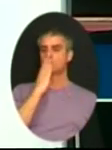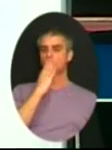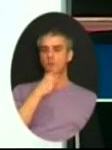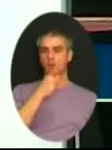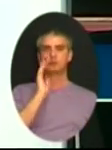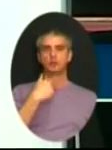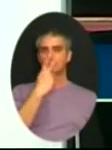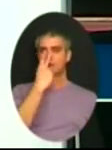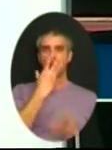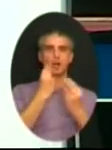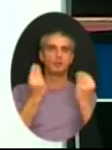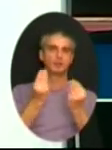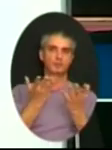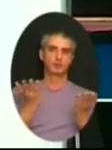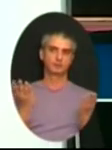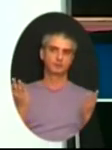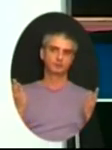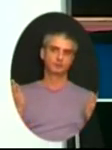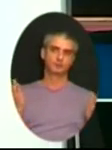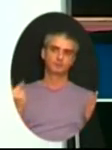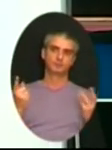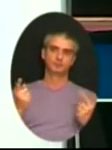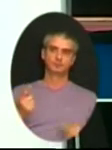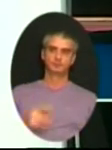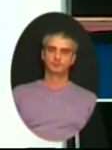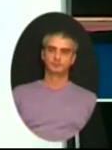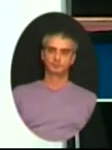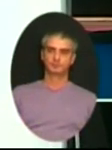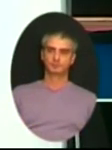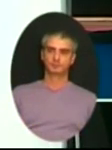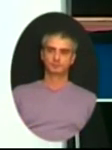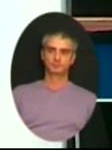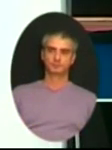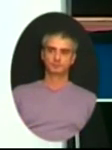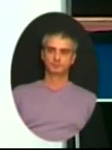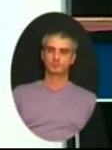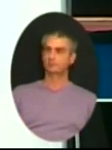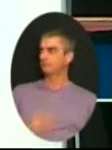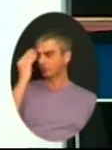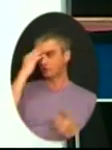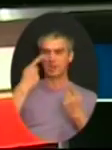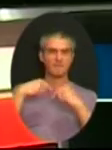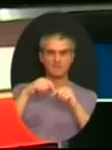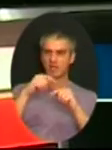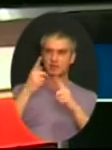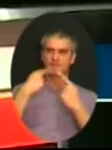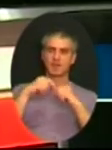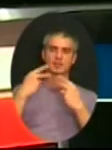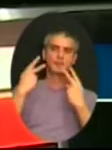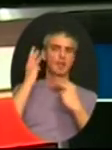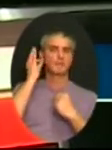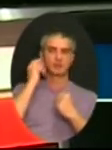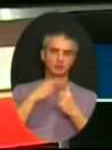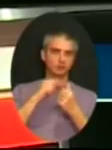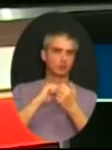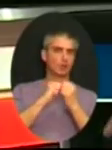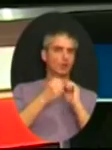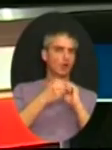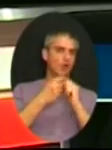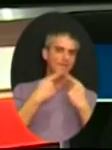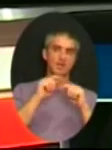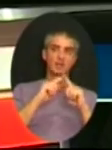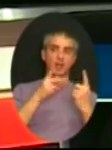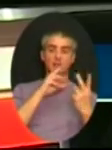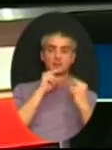רואה בהרבה מאוד דברים פה. כן, אבל זה מסית את הדיון. אגב, היה דיון, לא זוכרת באיזה ועדה, אם זה היה ועדה לקידום מעמד האישה, או בוועדה